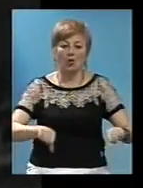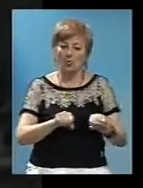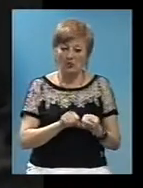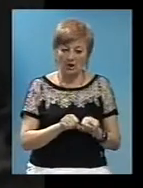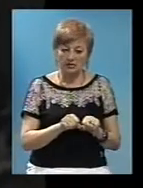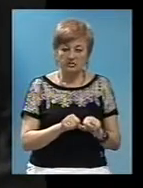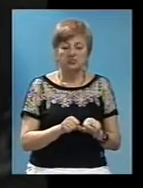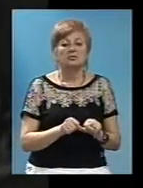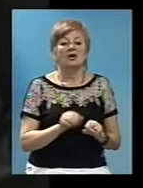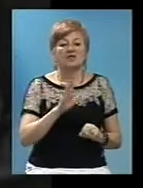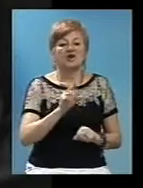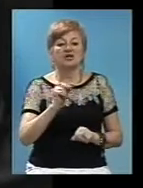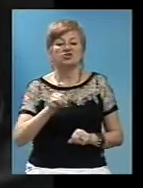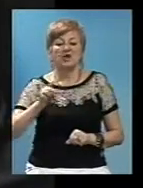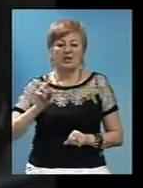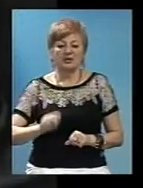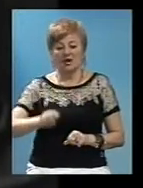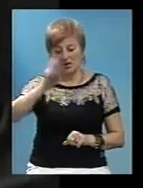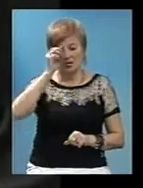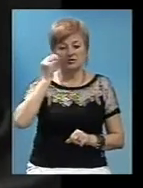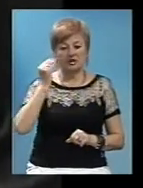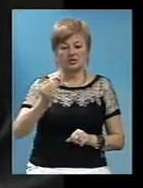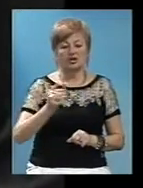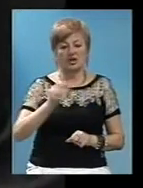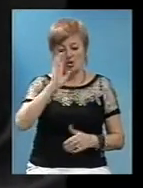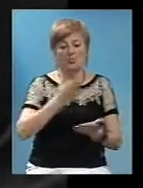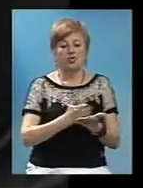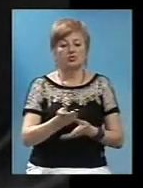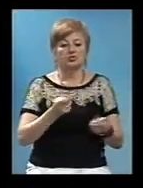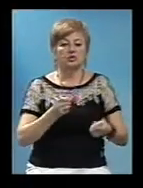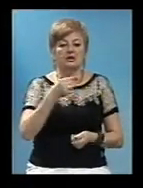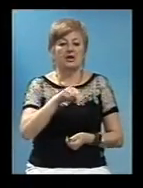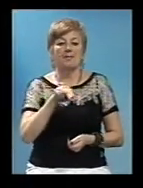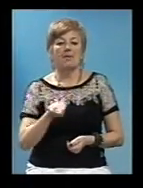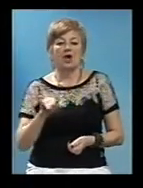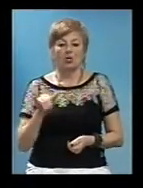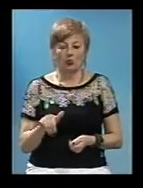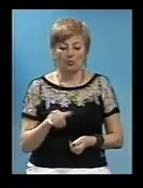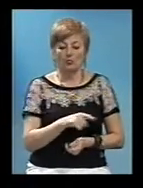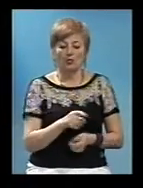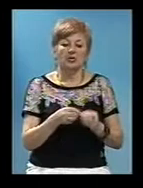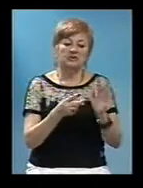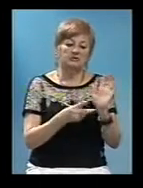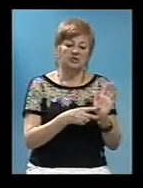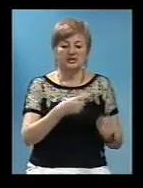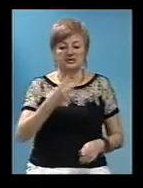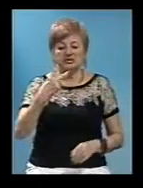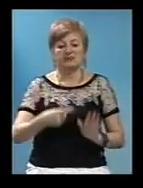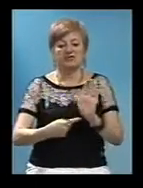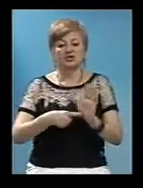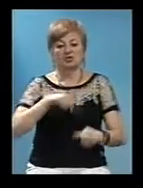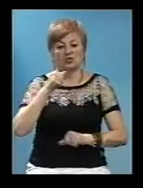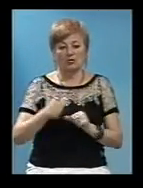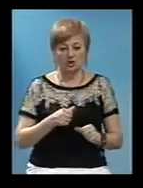абревіатура ВЧК, та Державного політичного управління, російська ГПУ, протягом 17-26 років минулого